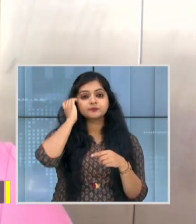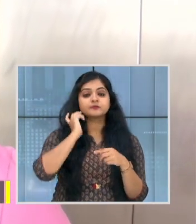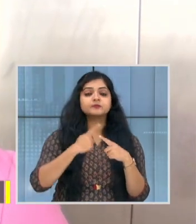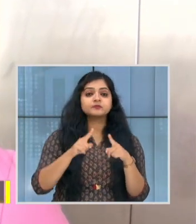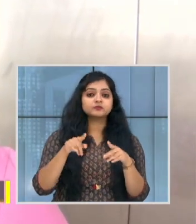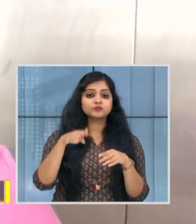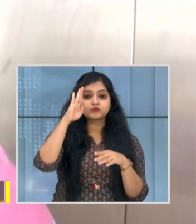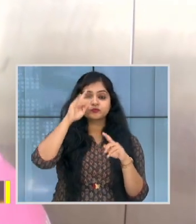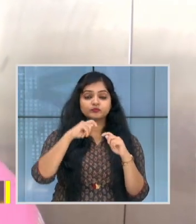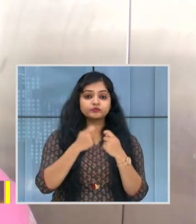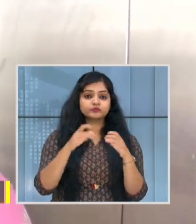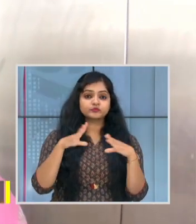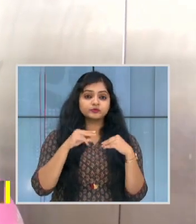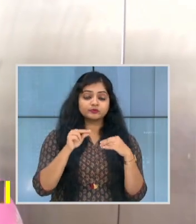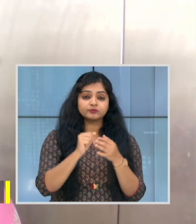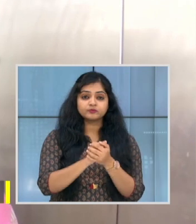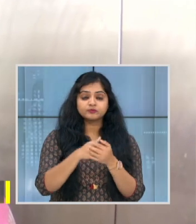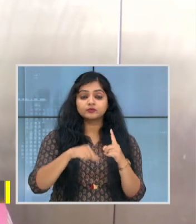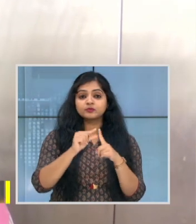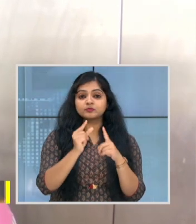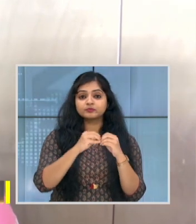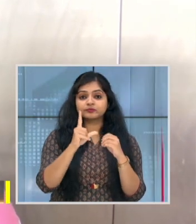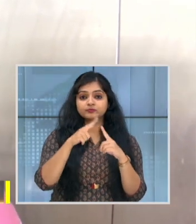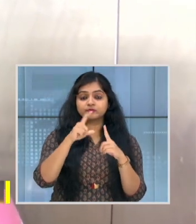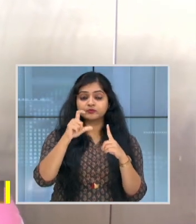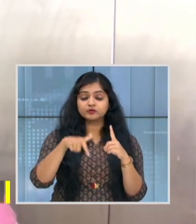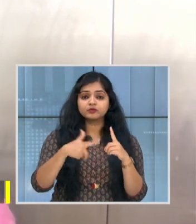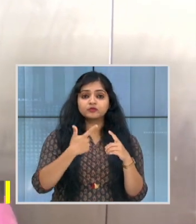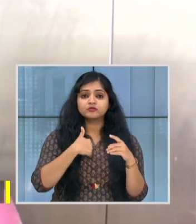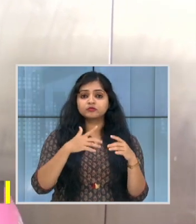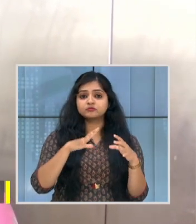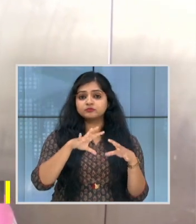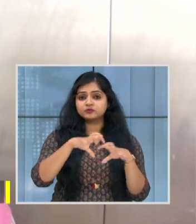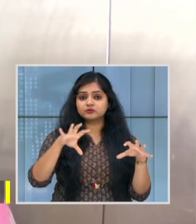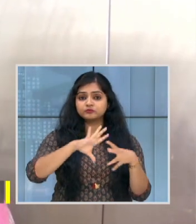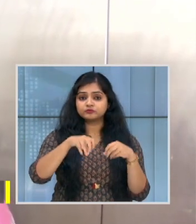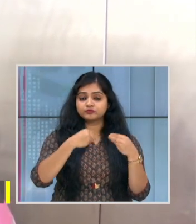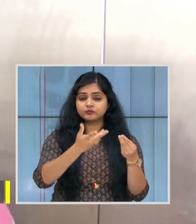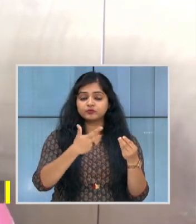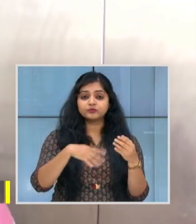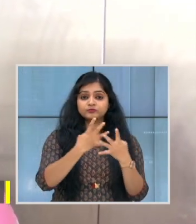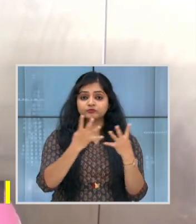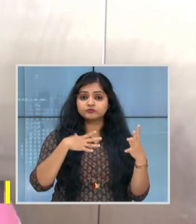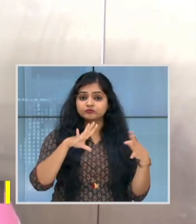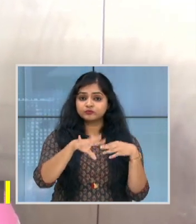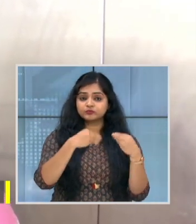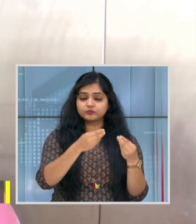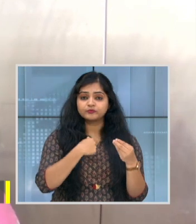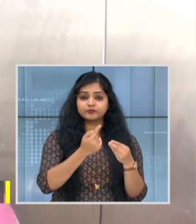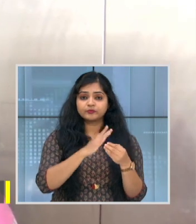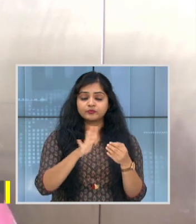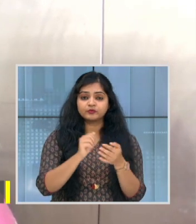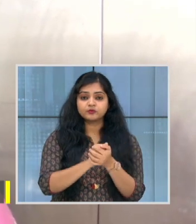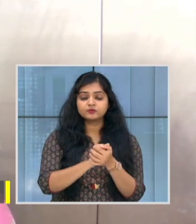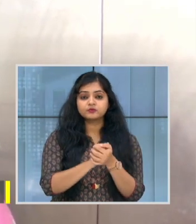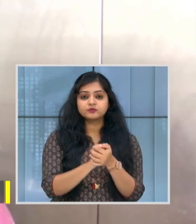ഹംനെ കോയി പബ്ലിക് പ്രോപ്പർട്ടി നഹീ തോഡി. ആപ് ഏക് ബി വീഡിയോ മേ ദേഖ് ലെ, ഹംനെ കോയി ബാരിക്കേഡിംഗ് പുല്ലിംഗ് പുഷിംഗ് കഹീ കാ കോയി അഗർ ആപ്കോ മിൽ ജായ, ഹം സിർഫ് ഫസ്റ്റ് ഡേ